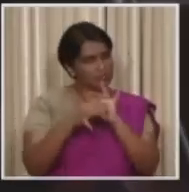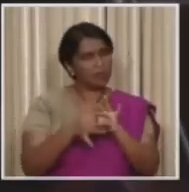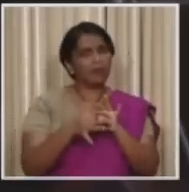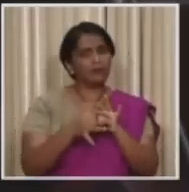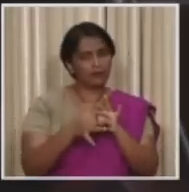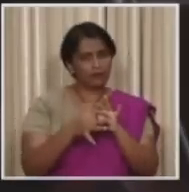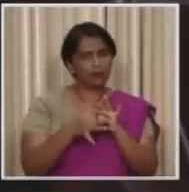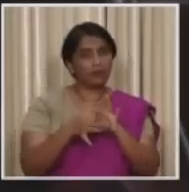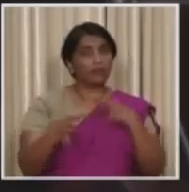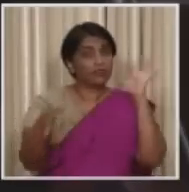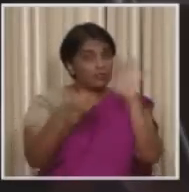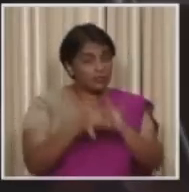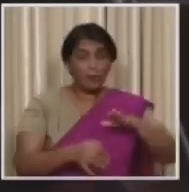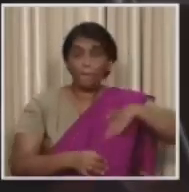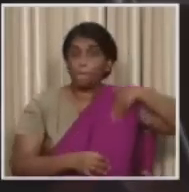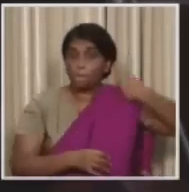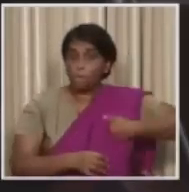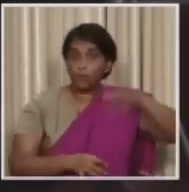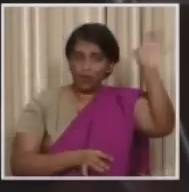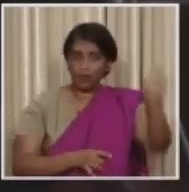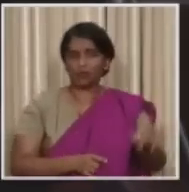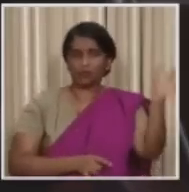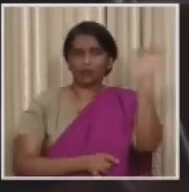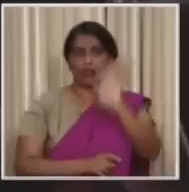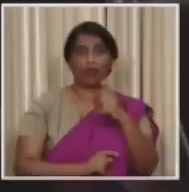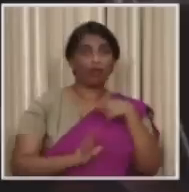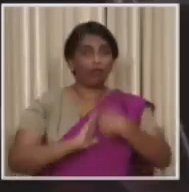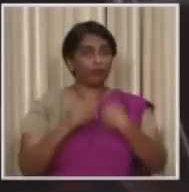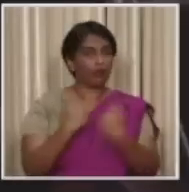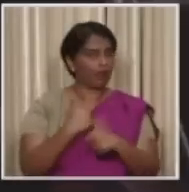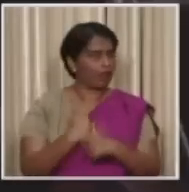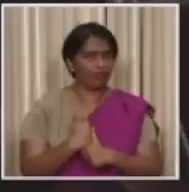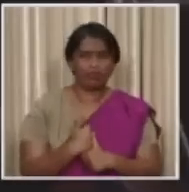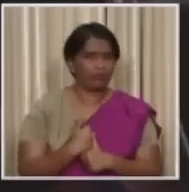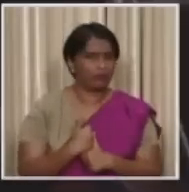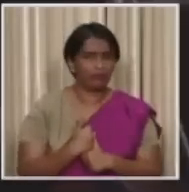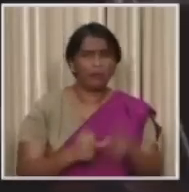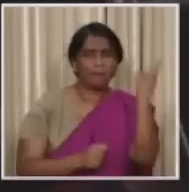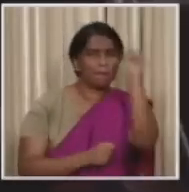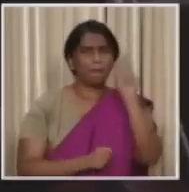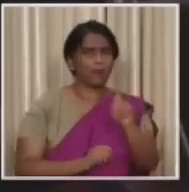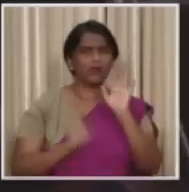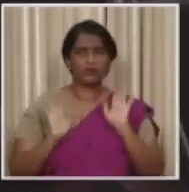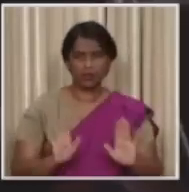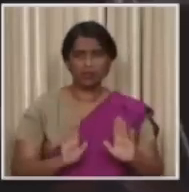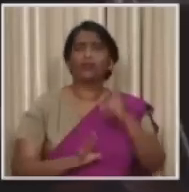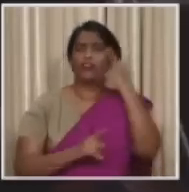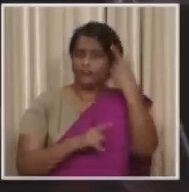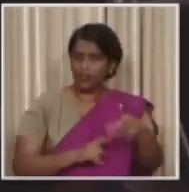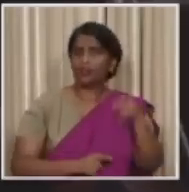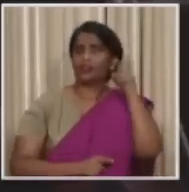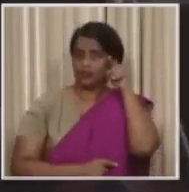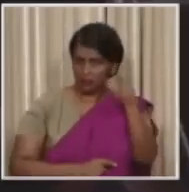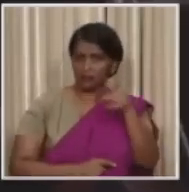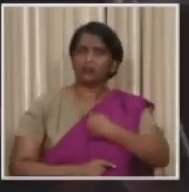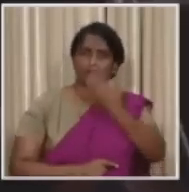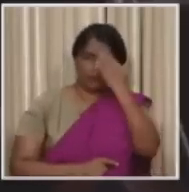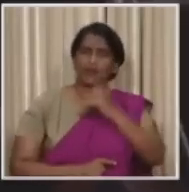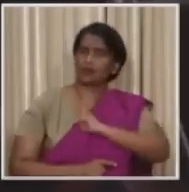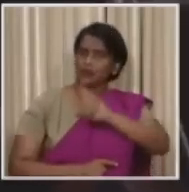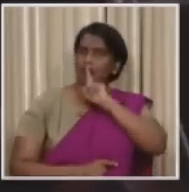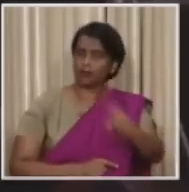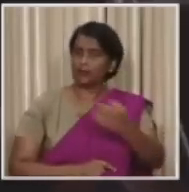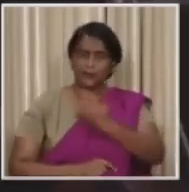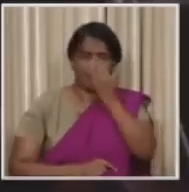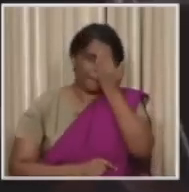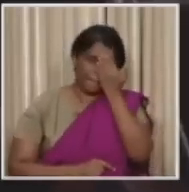Dan sambandai macam pradaniya kenal lah. Arti ke hadan na hadan orang kene kepilih pada. Prasne ati no. Eni sa. Obat tu bagi ngapi ahanne. Karu